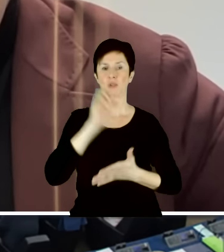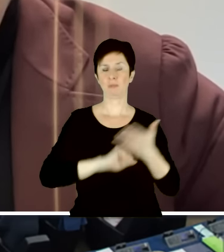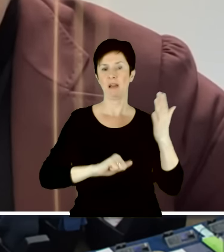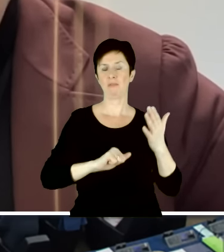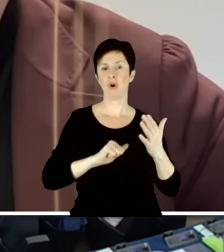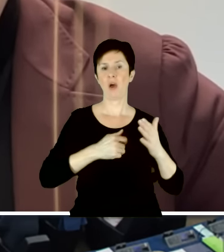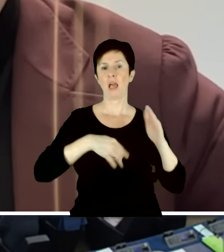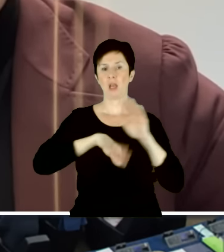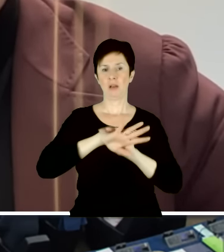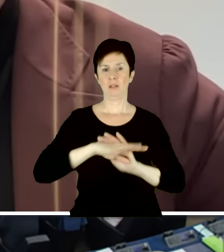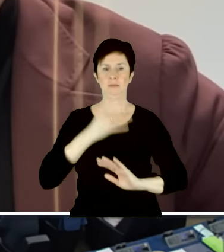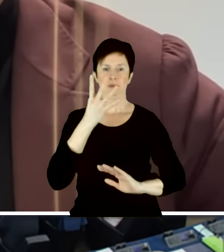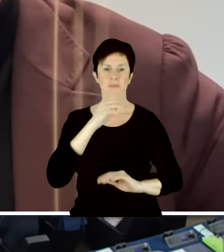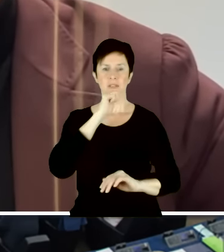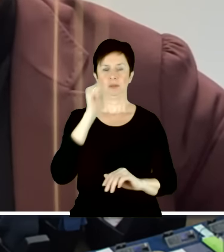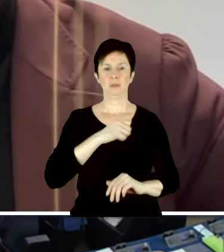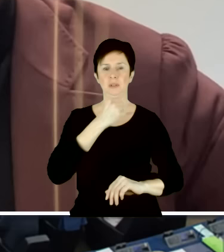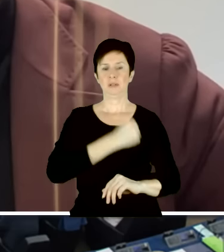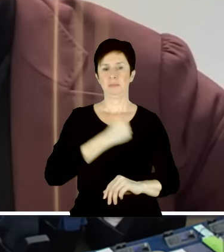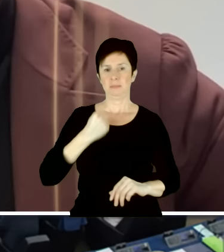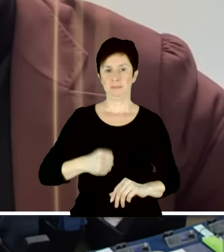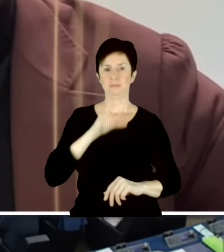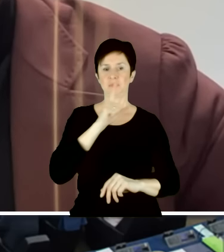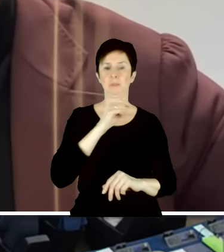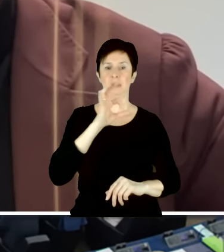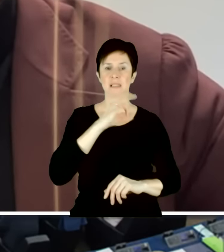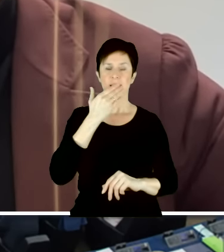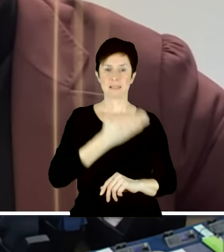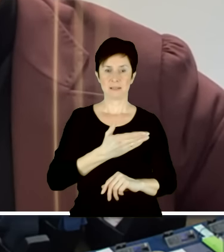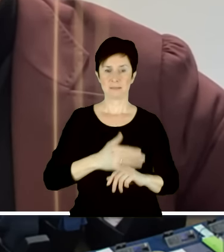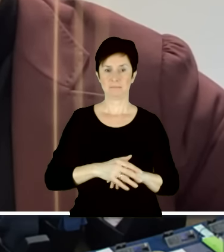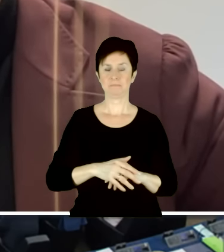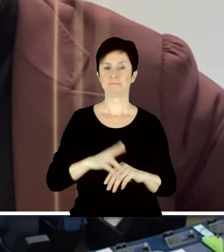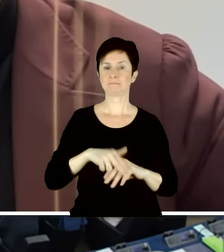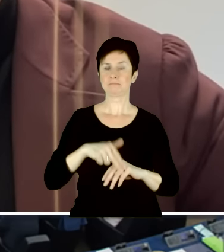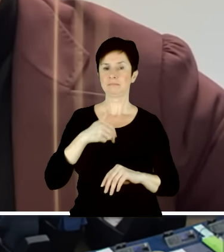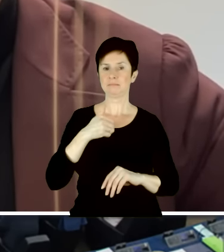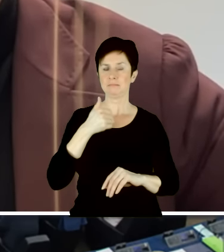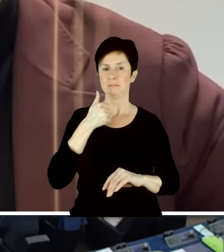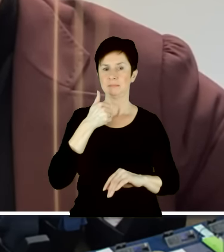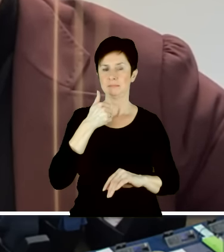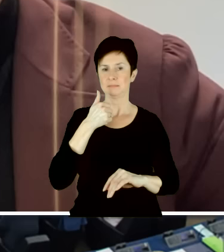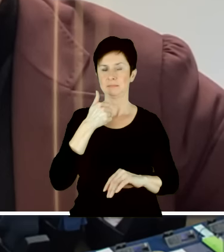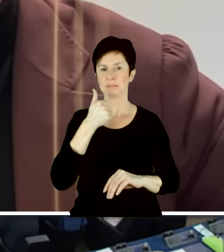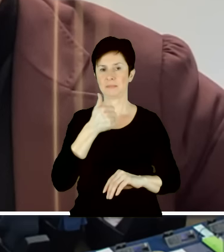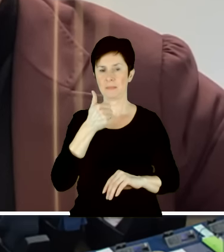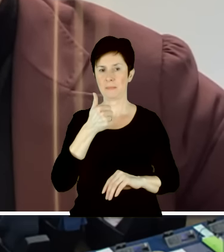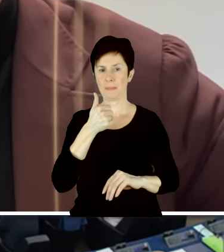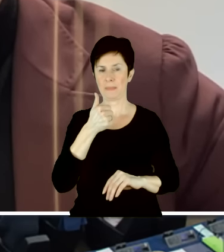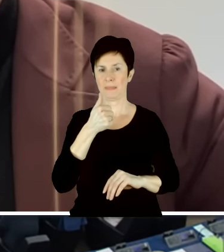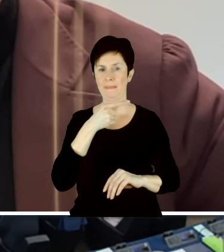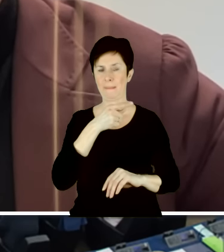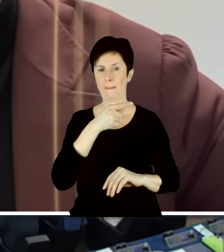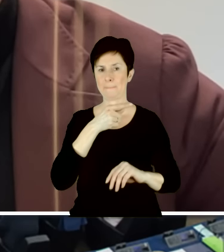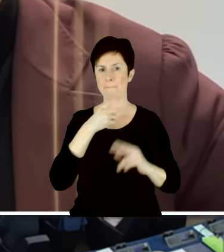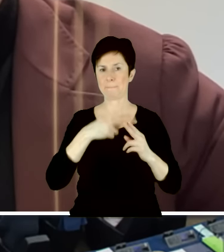czterem europarlamentarzystom Prawa i Sprawiedliwości za zalajkowanie spotu tej partii. Przyszła do pana ekipa